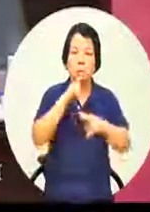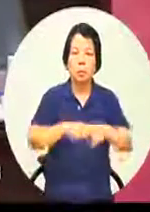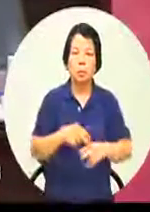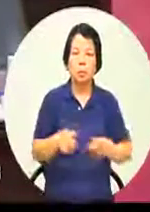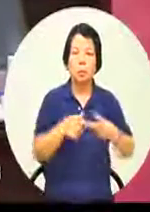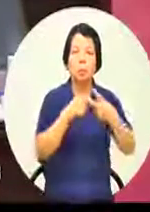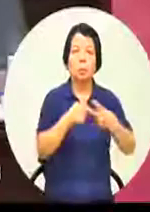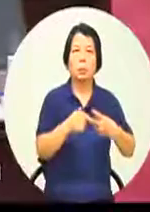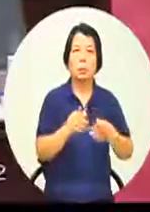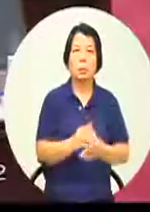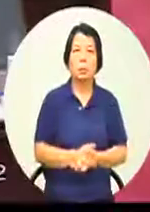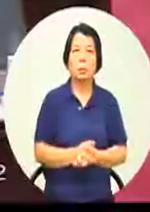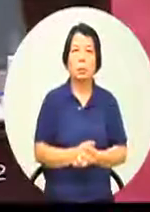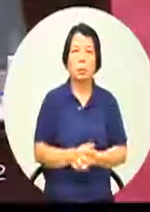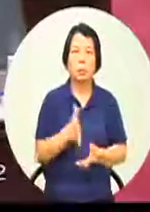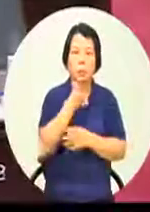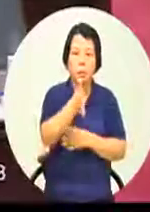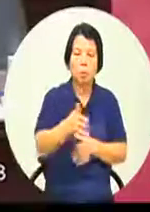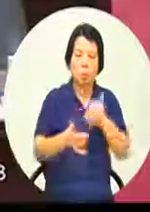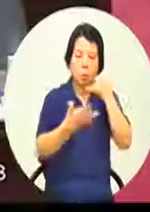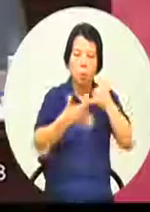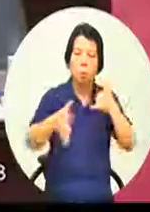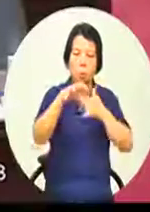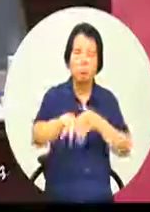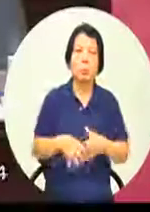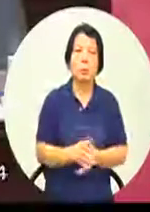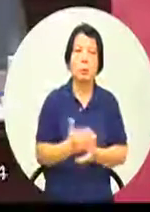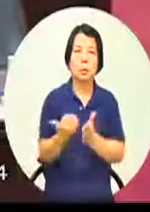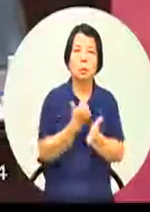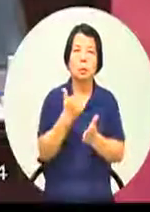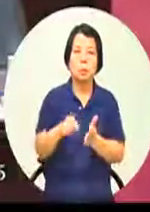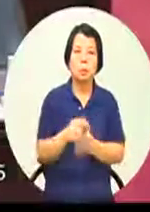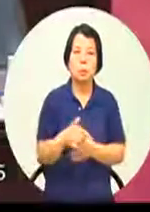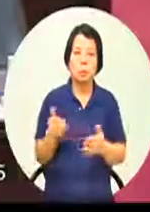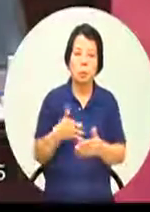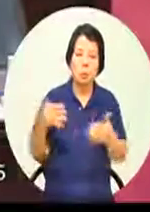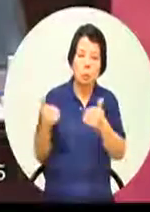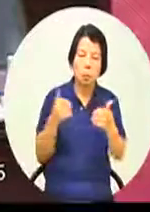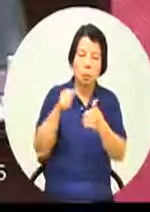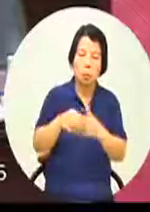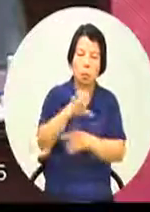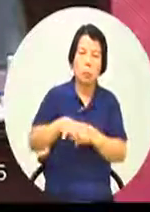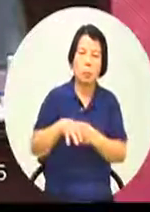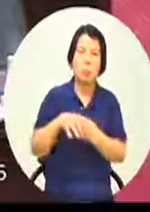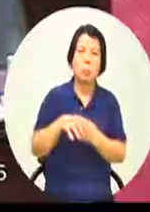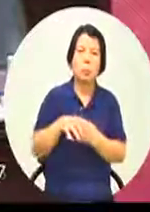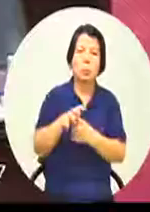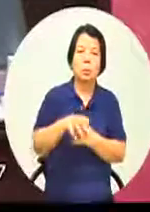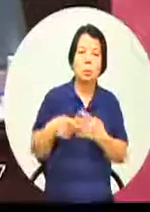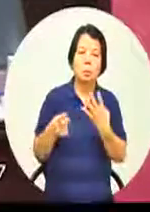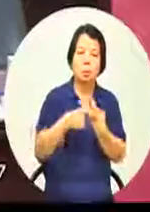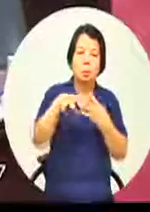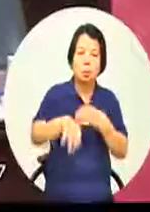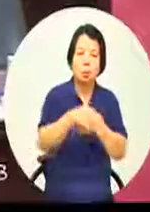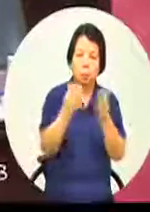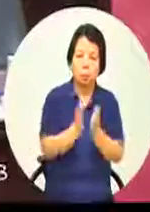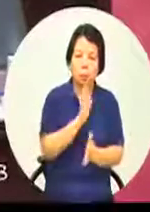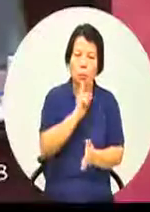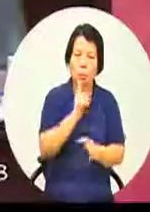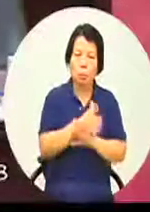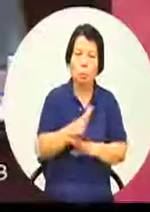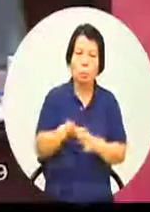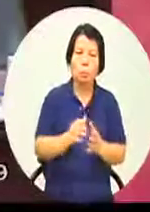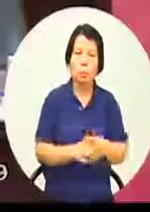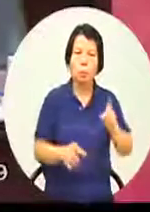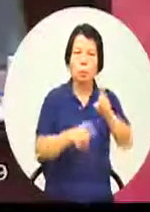二个部分我想要就教育我们的海洋局，其实刚刚在咨询我们的农业局，大概有提到了，就说其实我们今年也是十